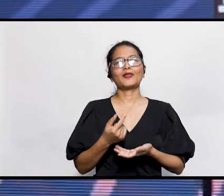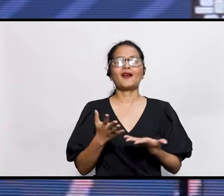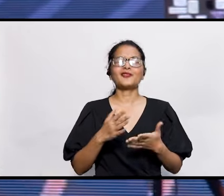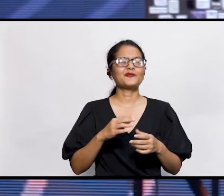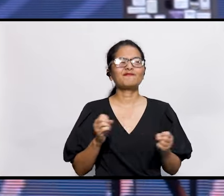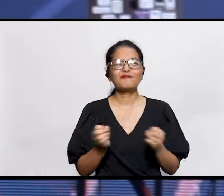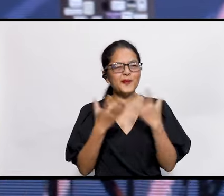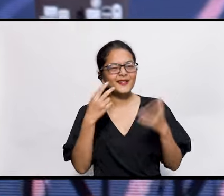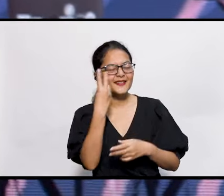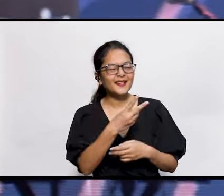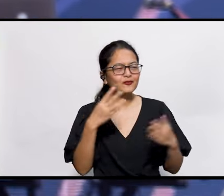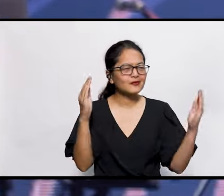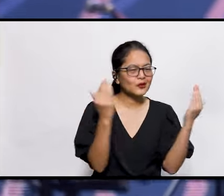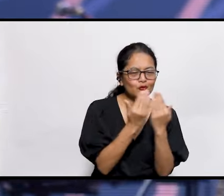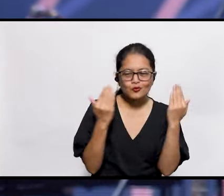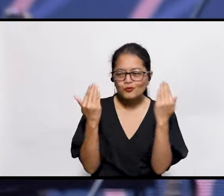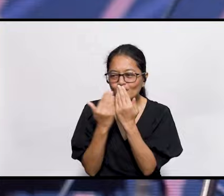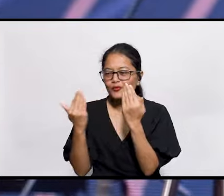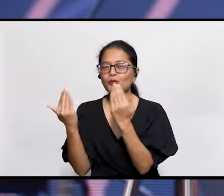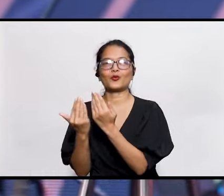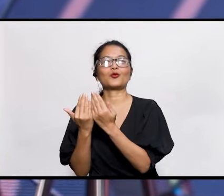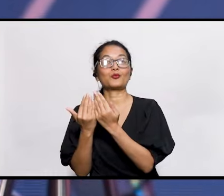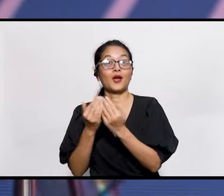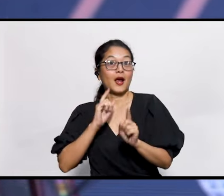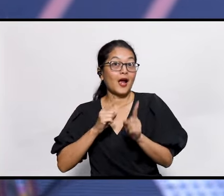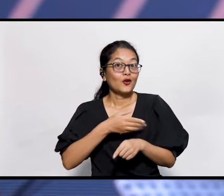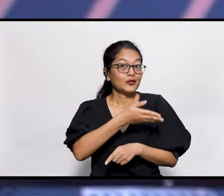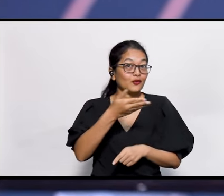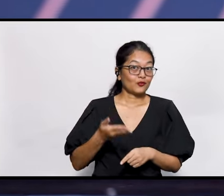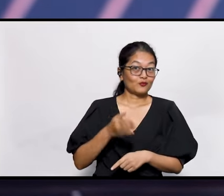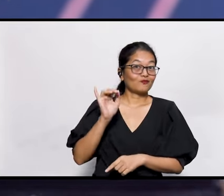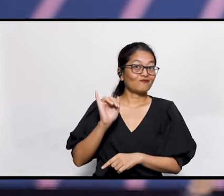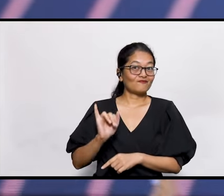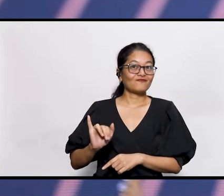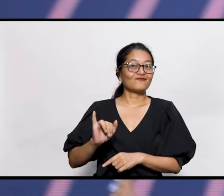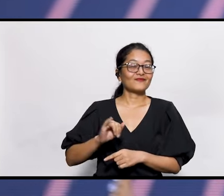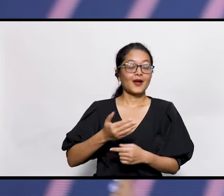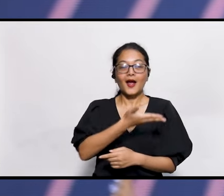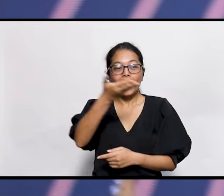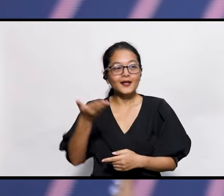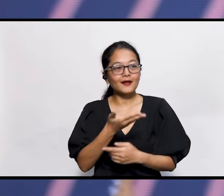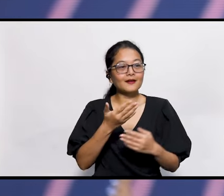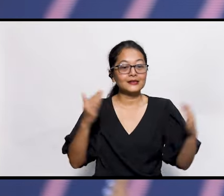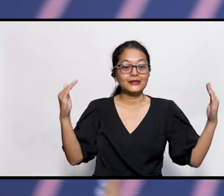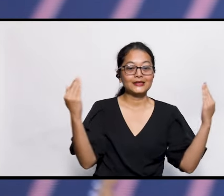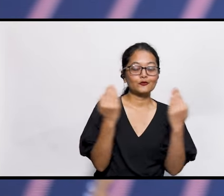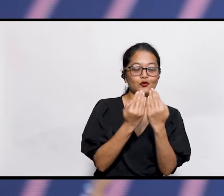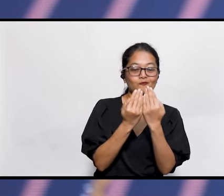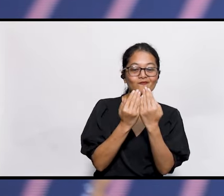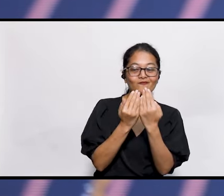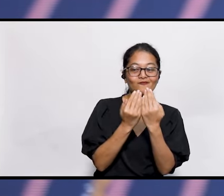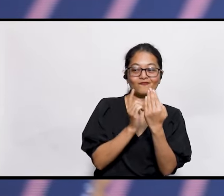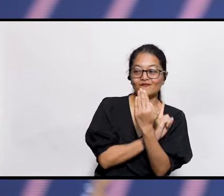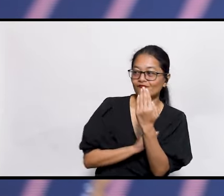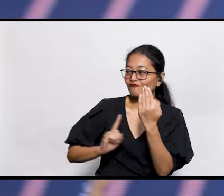tertutup Nah kalau itu semua yang saya Sebutkan anda akan you turn atau anda akan overcome